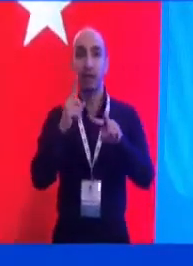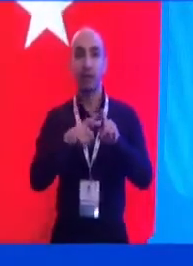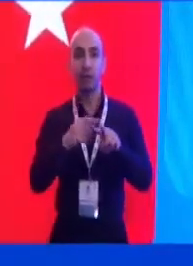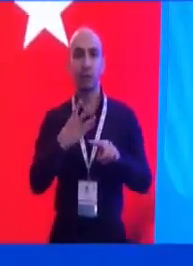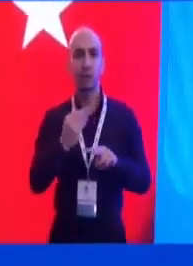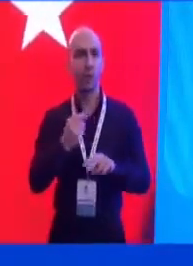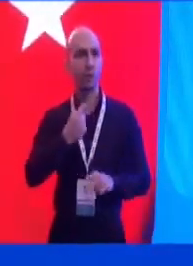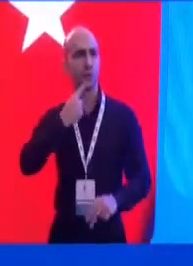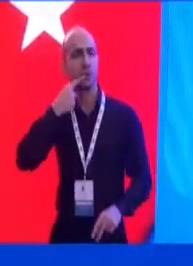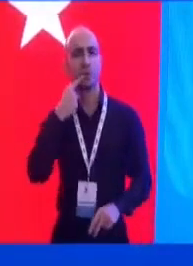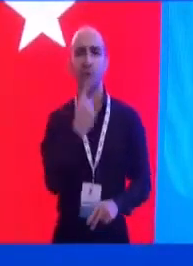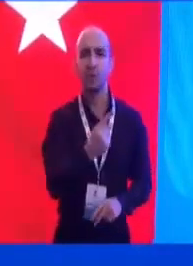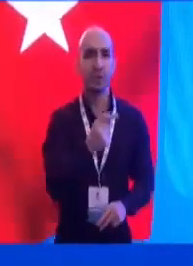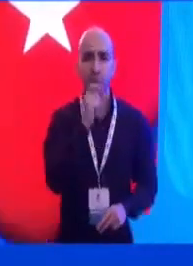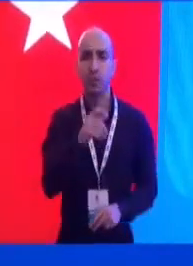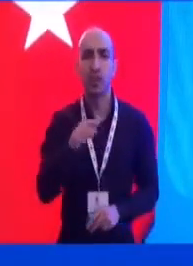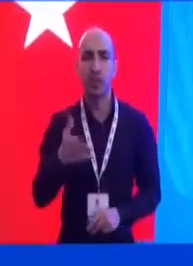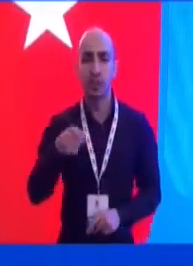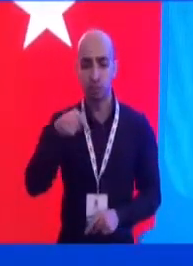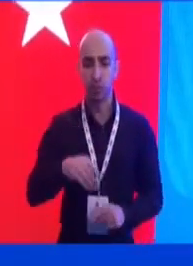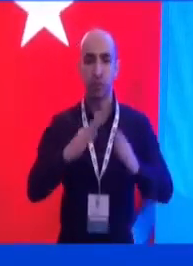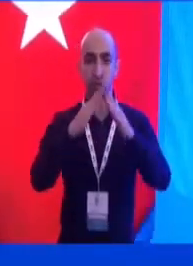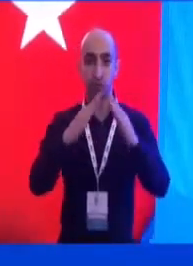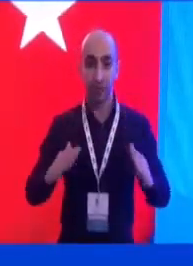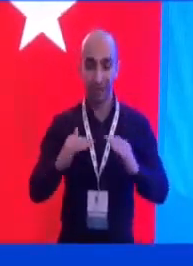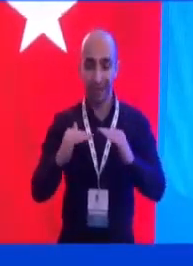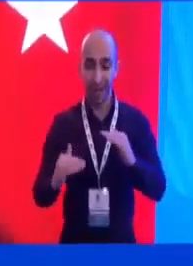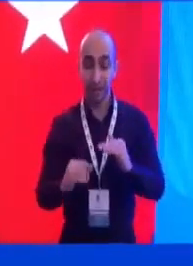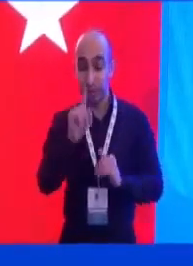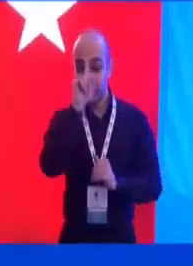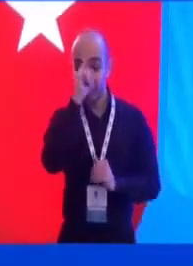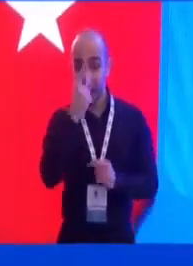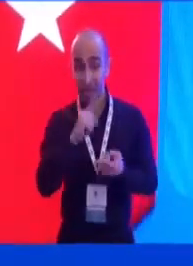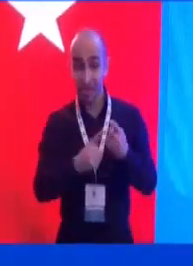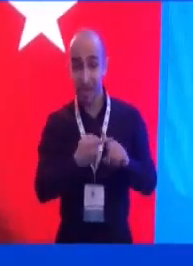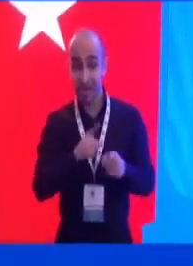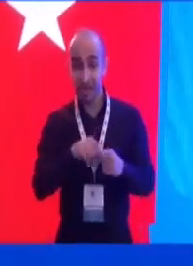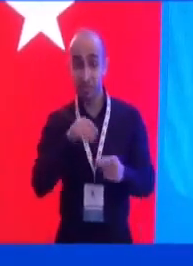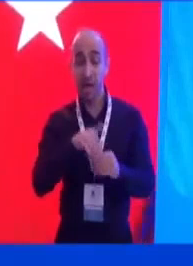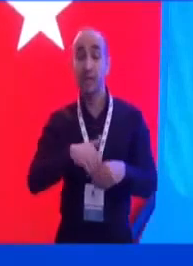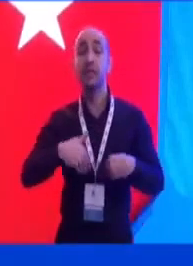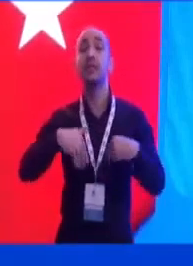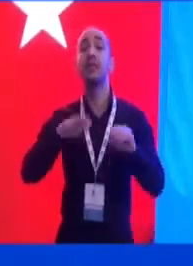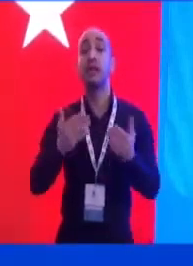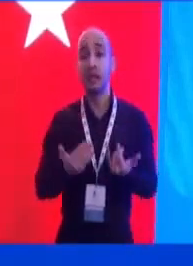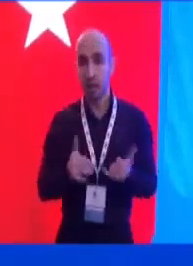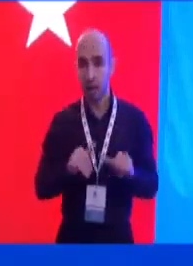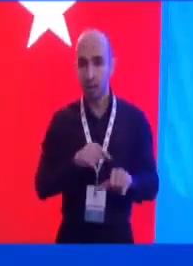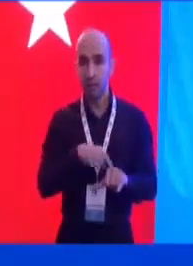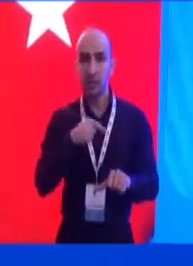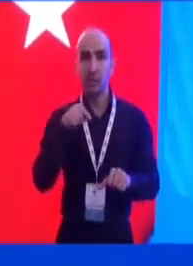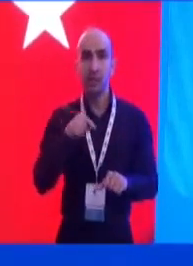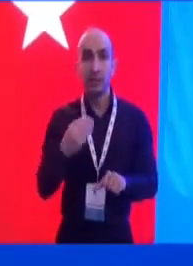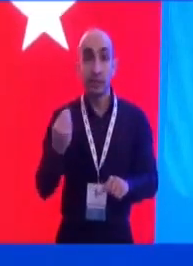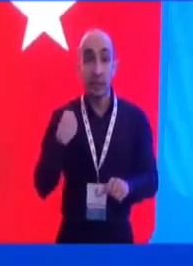söz söyledik. Biz bu çatı altında sadece yeni bir siyasi parti değil, aynı zamanda yeni